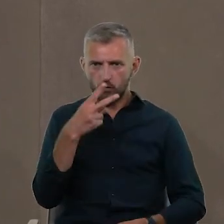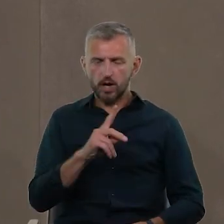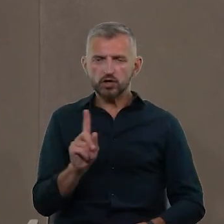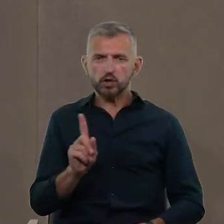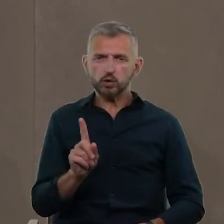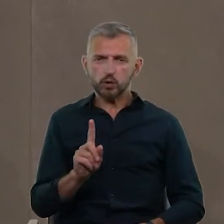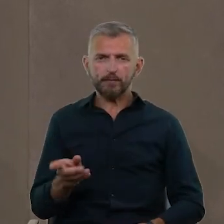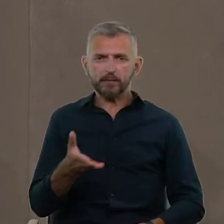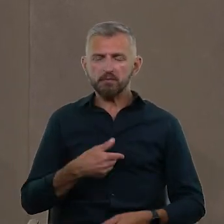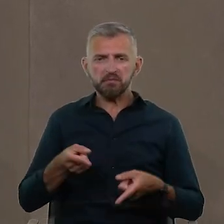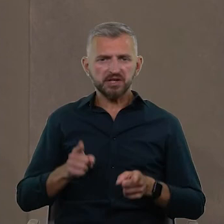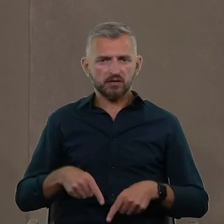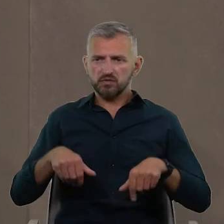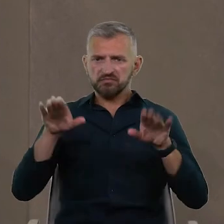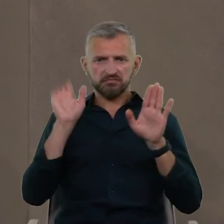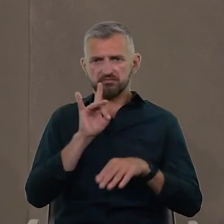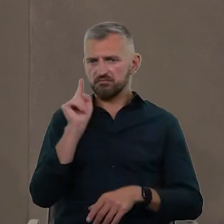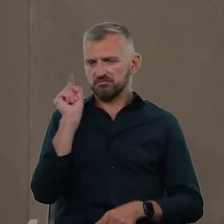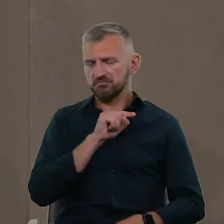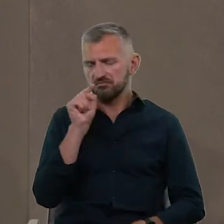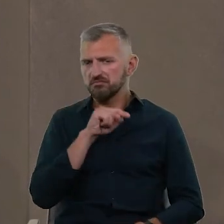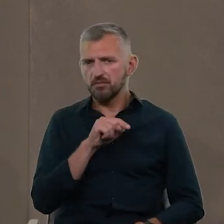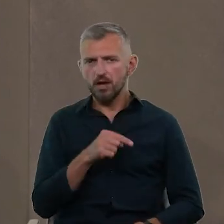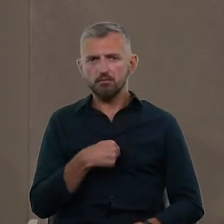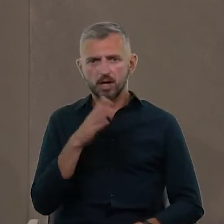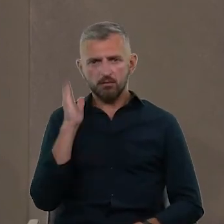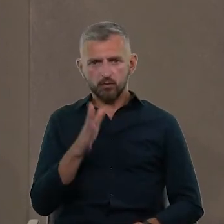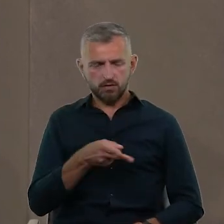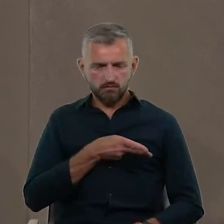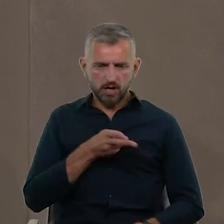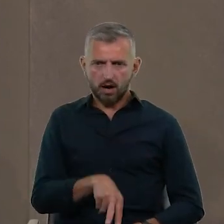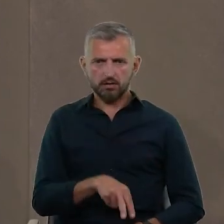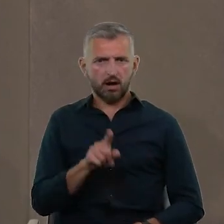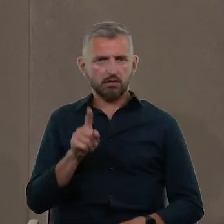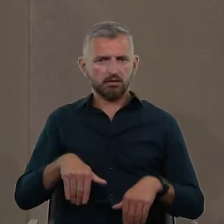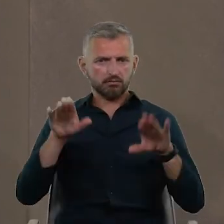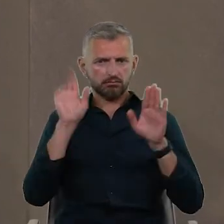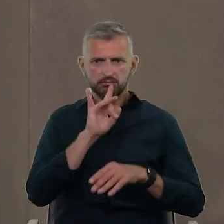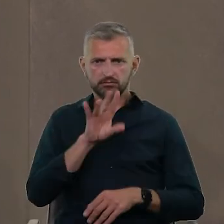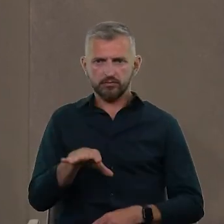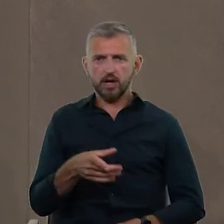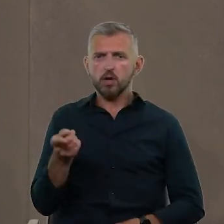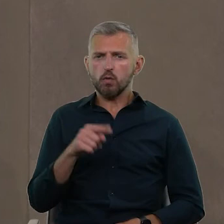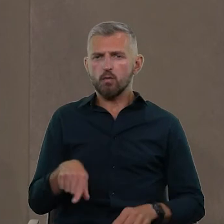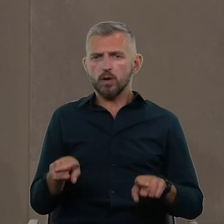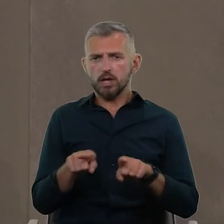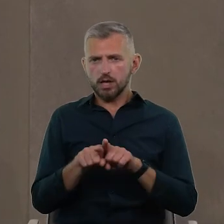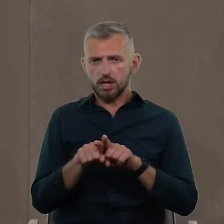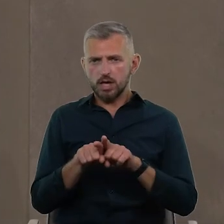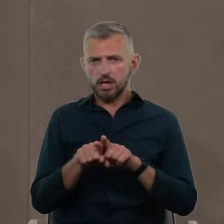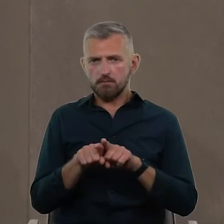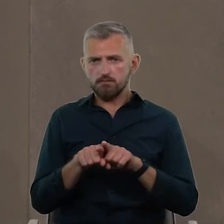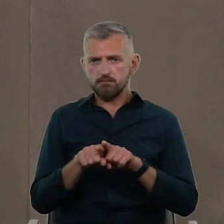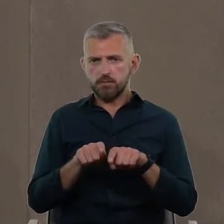що ми дійсно не здамося, і ми будемо вмирати, але не здаватися. І тому такий переломний момент